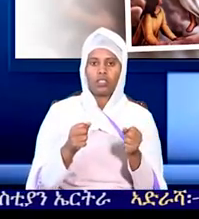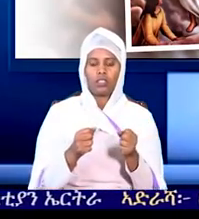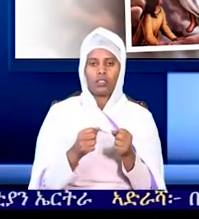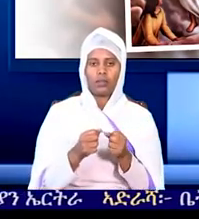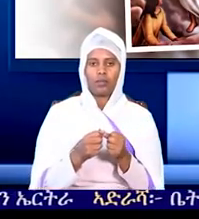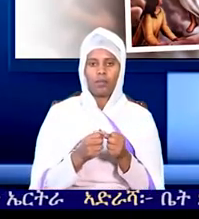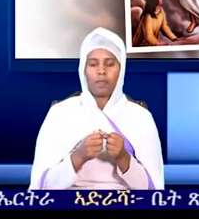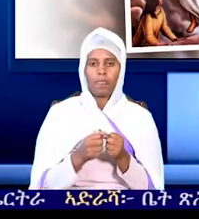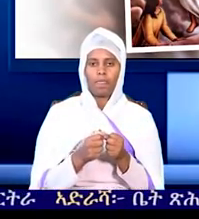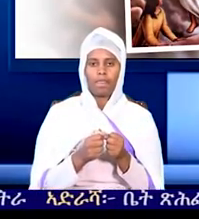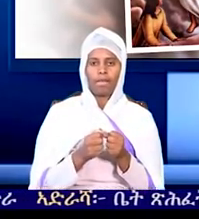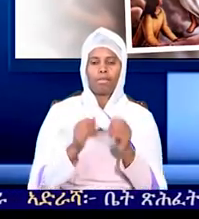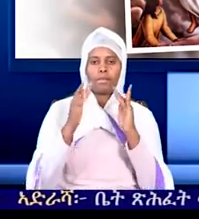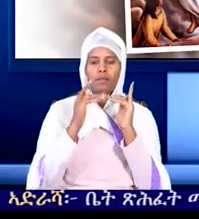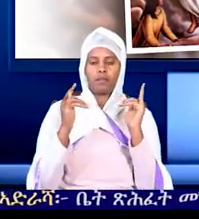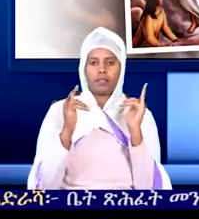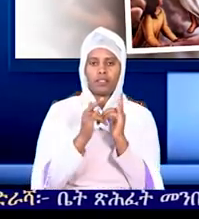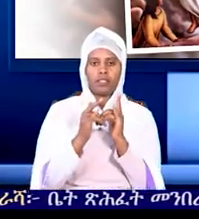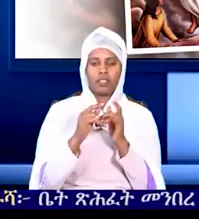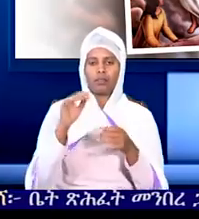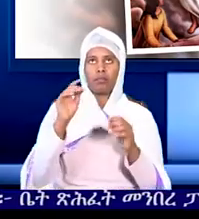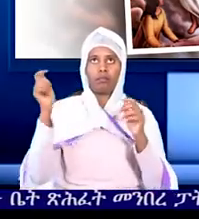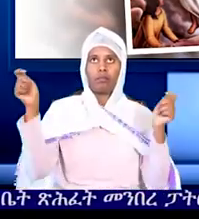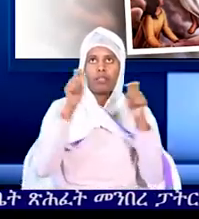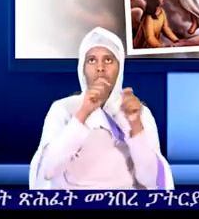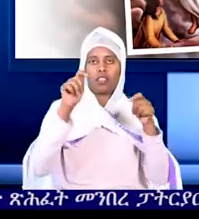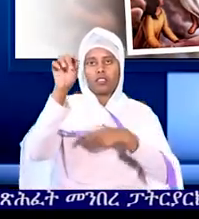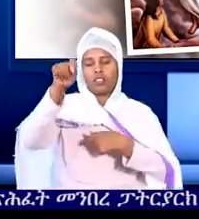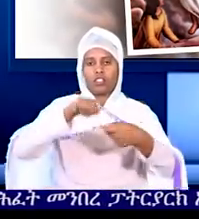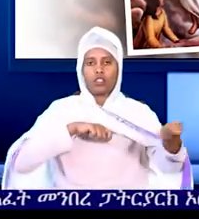ናይ ቤተ መቅደስ መጋረጃ እኳ ክብሪ ኣምላኹ ገለፀ ክልተ ተተርተረ